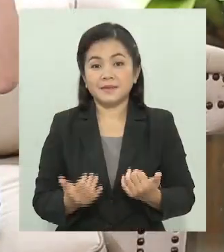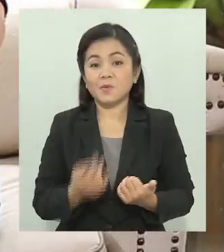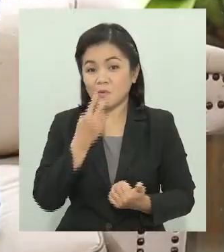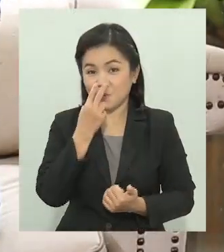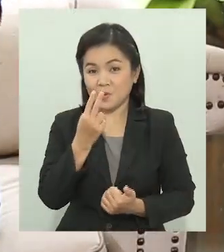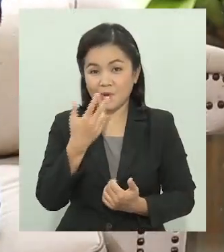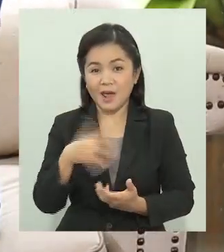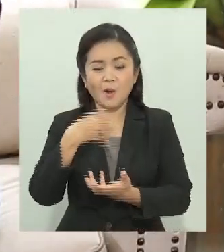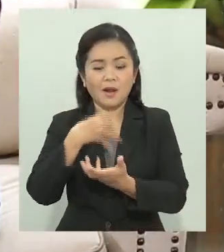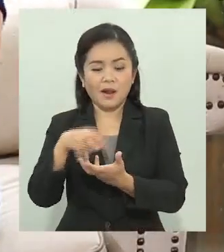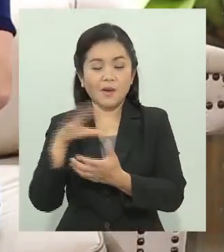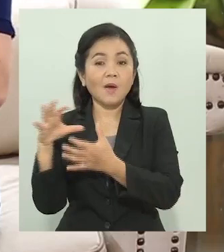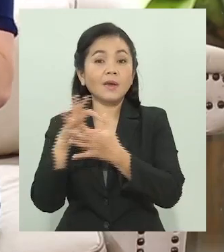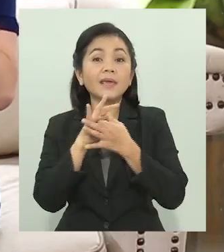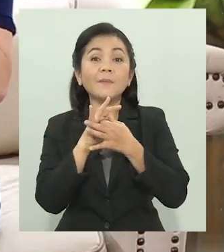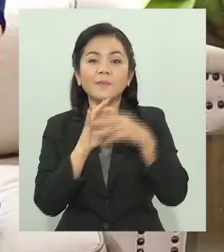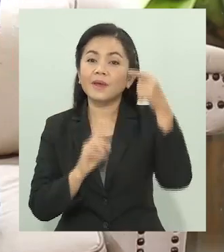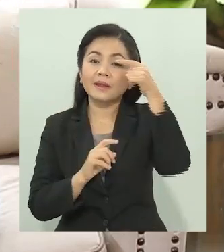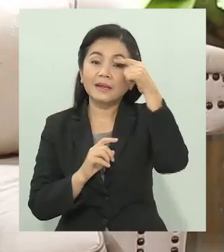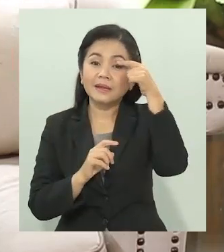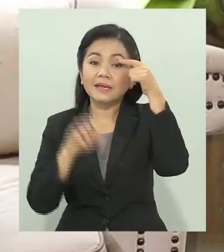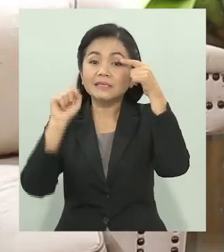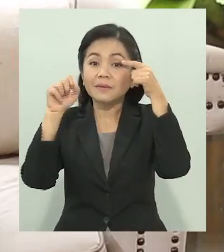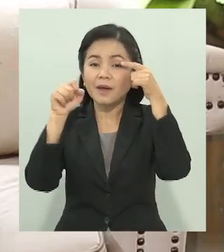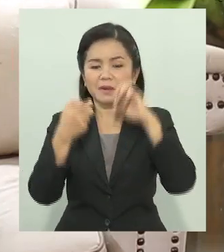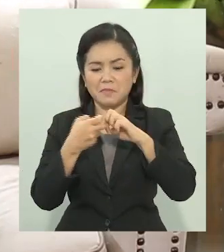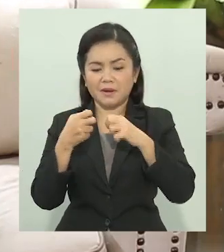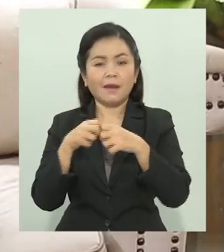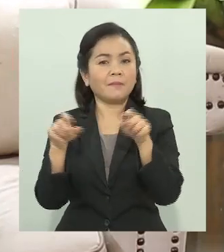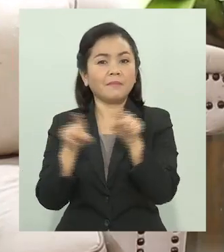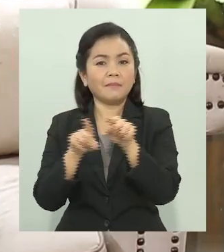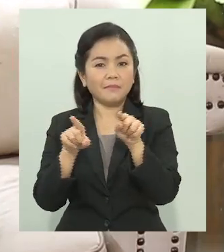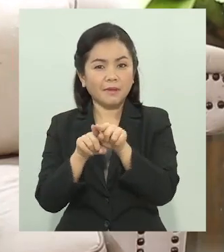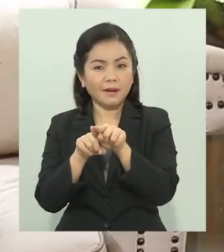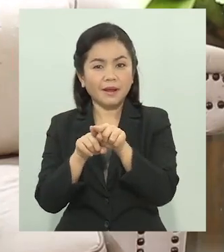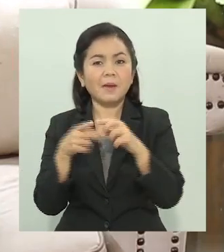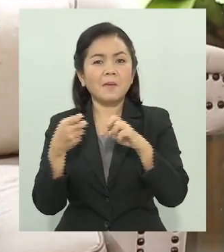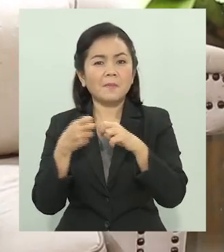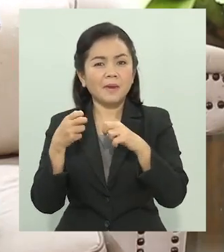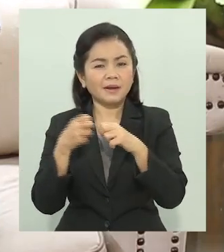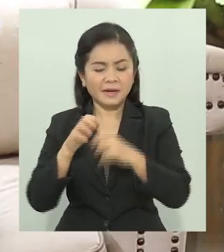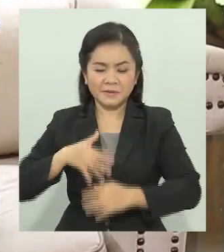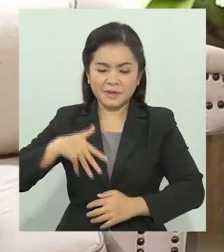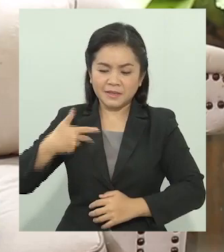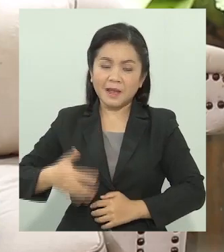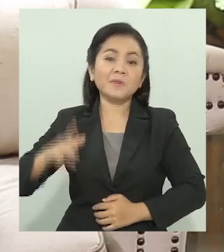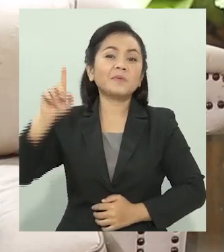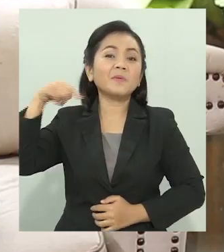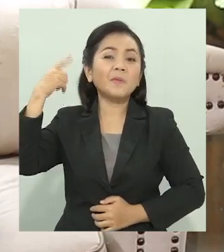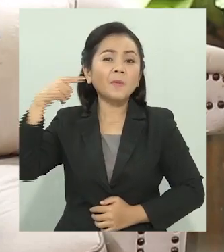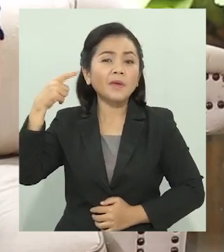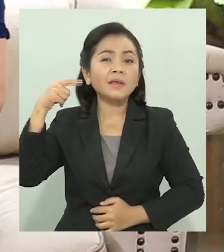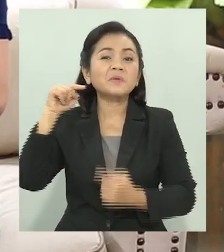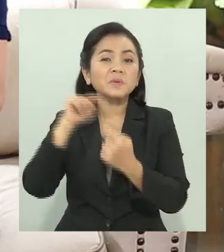แล้วนะคะเราพูดกันไปเรื่องเปลือกตาบนมาเยอะแล้วทีนี้อีกหนึ่งปัญหาที่ตอนนี้ก็เป็นปัญหาคาใจของสาวๆหลายๆคนก็คือ